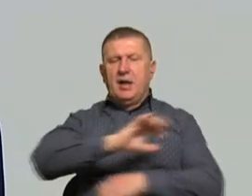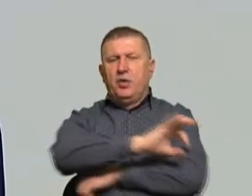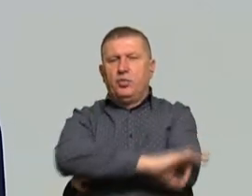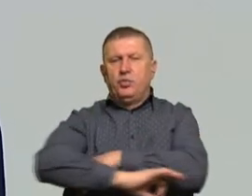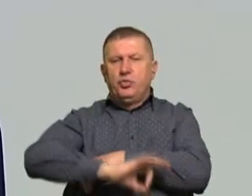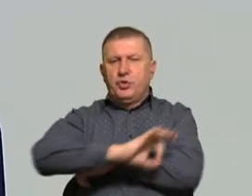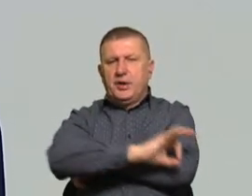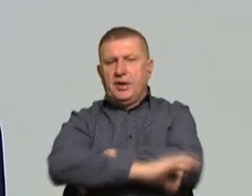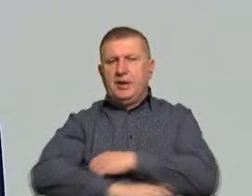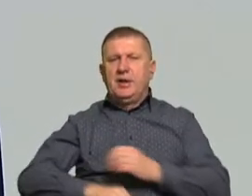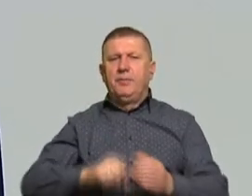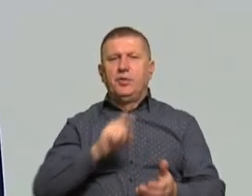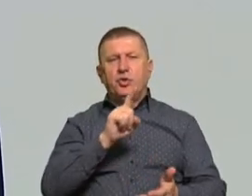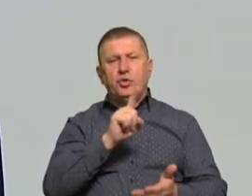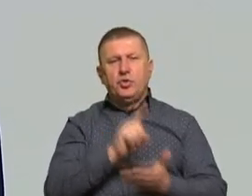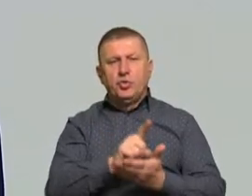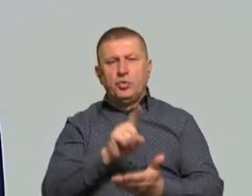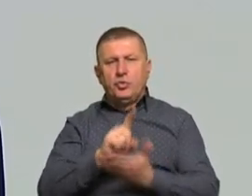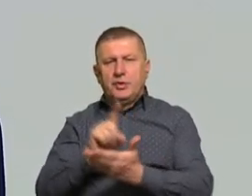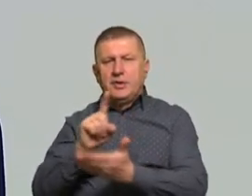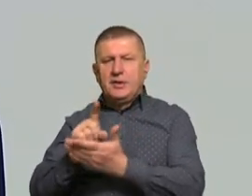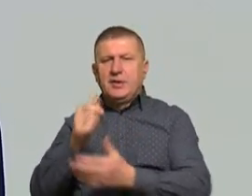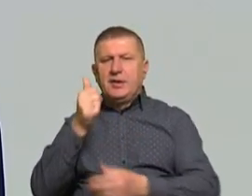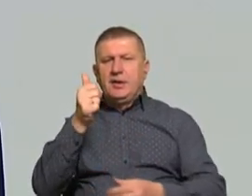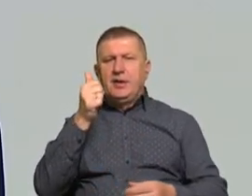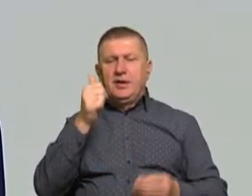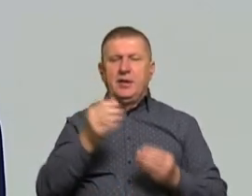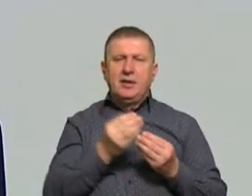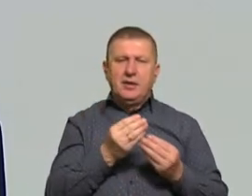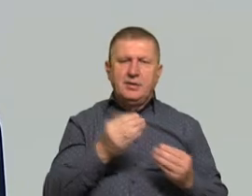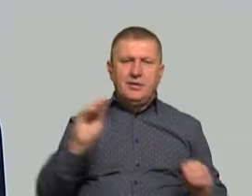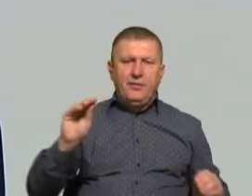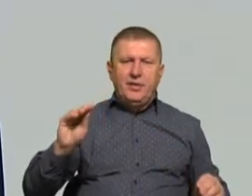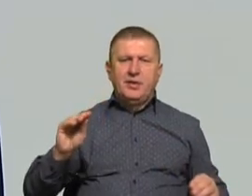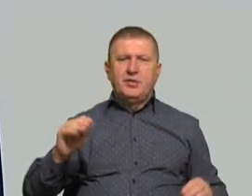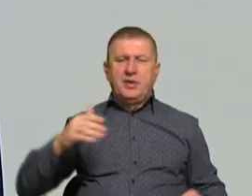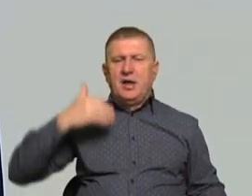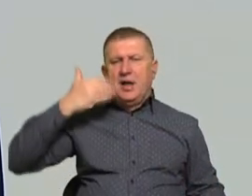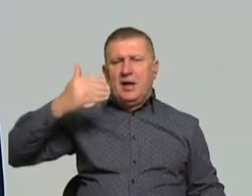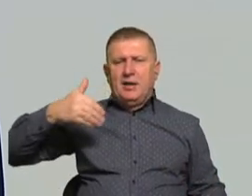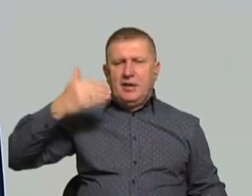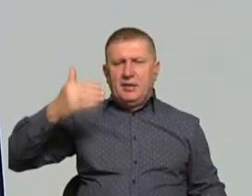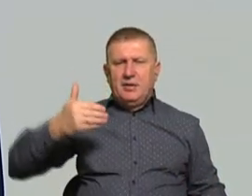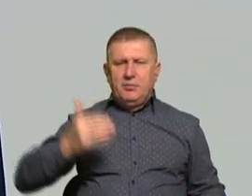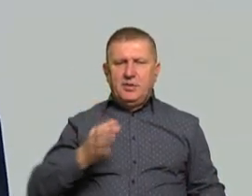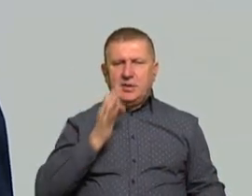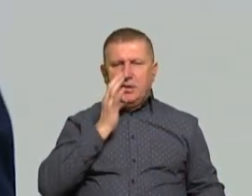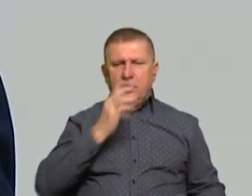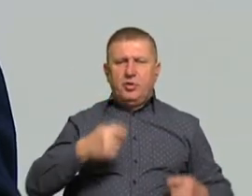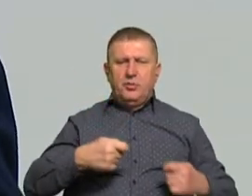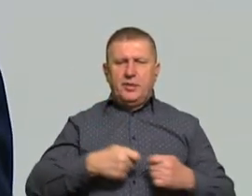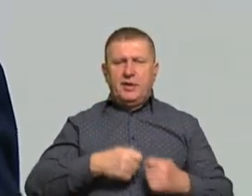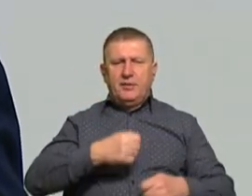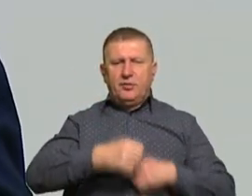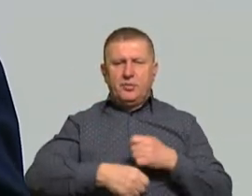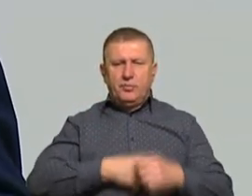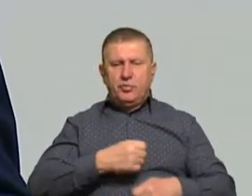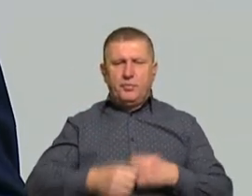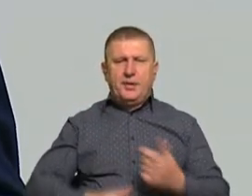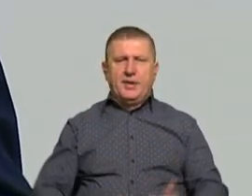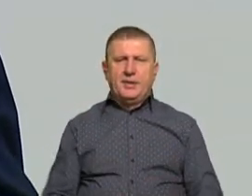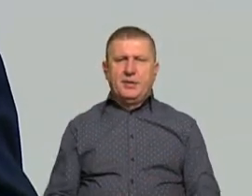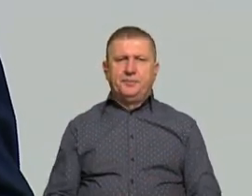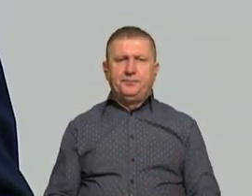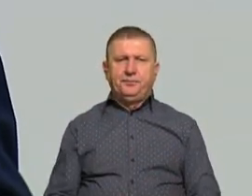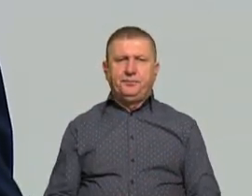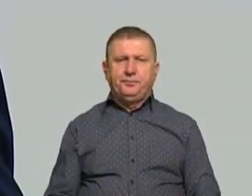jest sukces tej kadencji, jeden z większych. Jak zwiększać akademickość miasta? Przez dobrą współpracę z uczelniami i ponadto